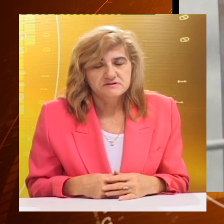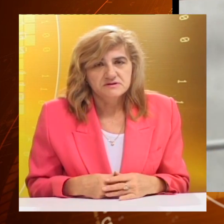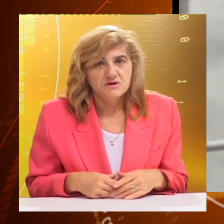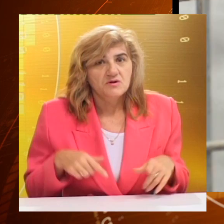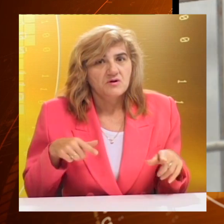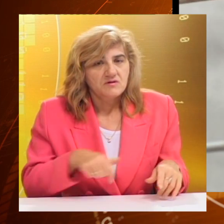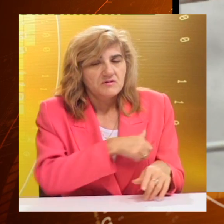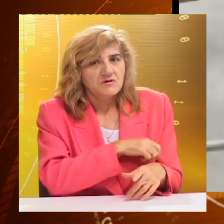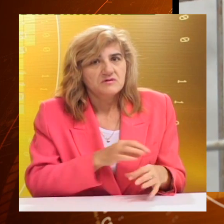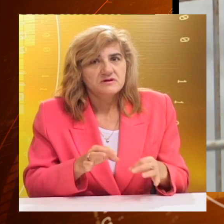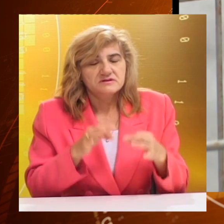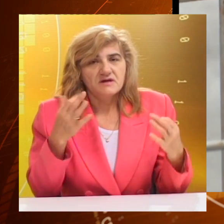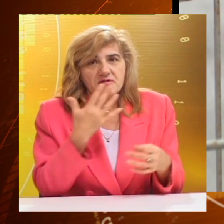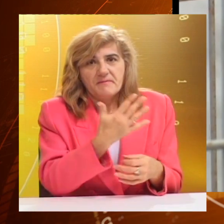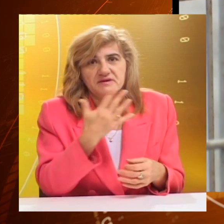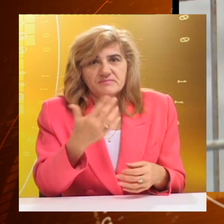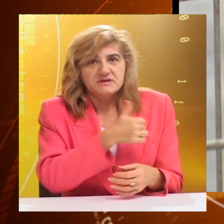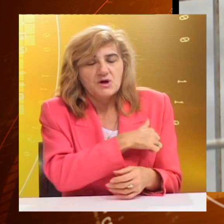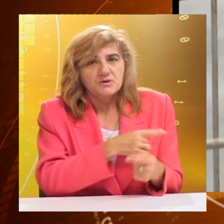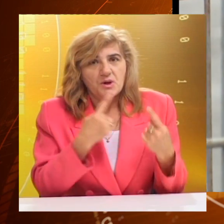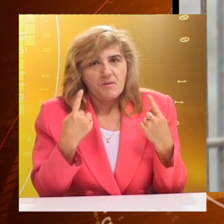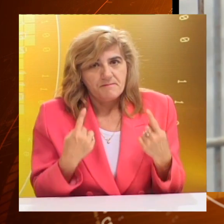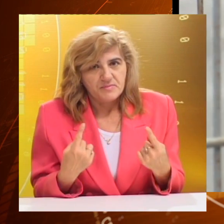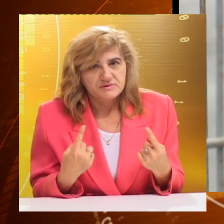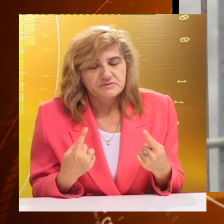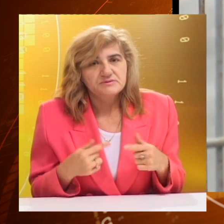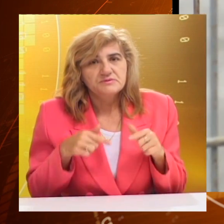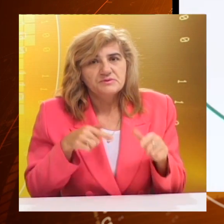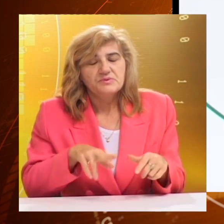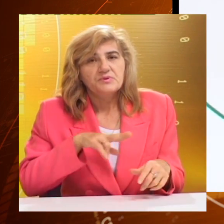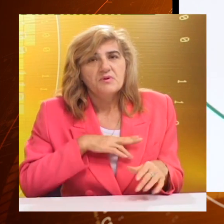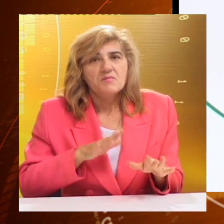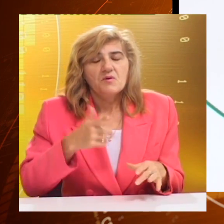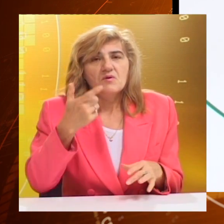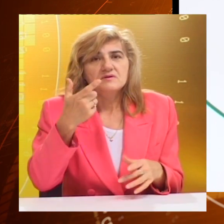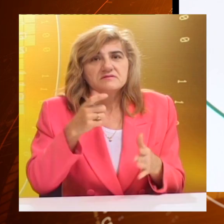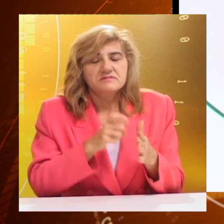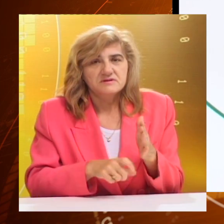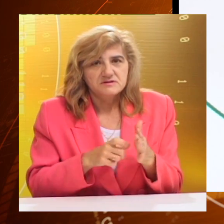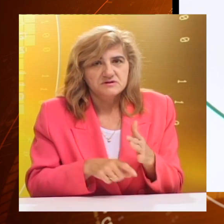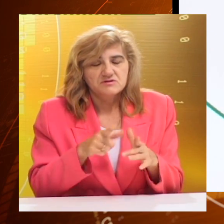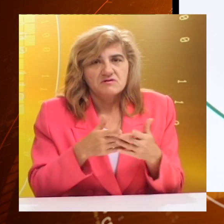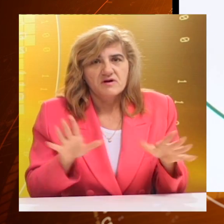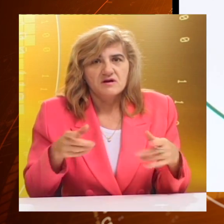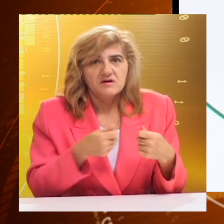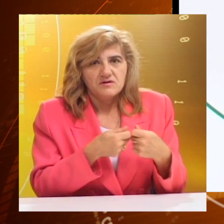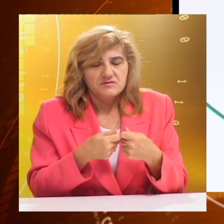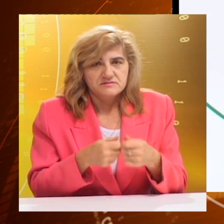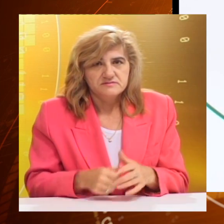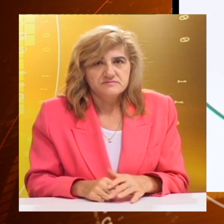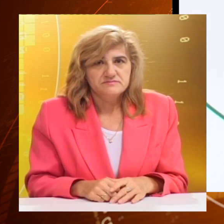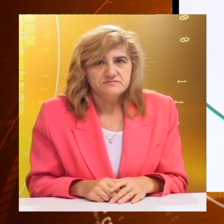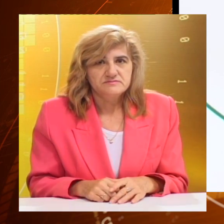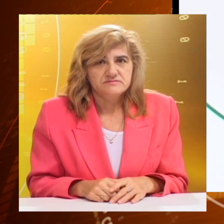Subotici. Udruženje ove godine slavi 55. godinu postojanja, a sa preko 200 članova važe za najveću nevladinu organizaciju